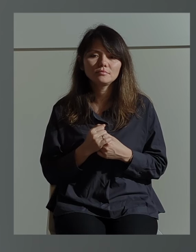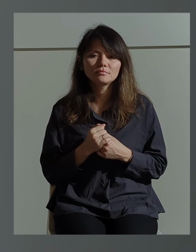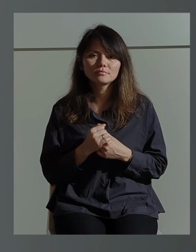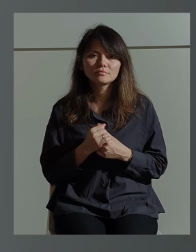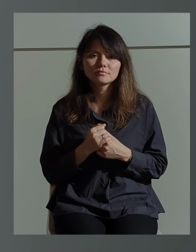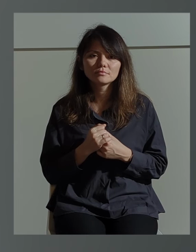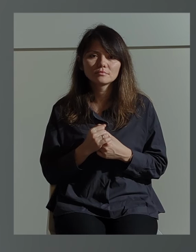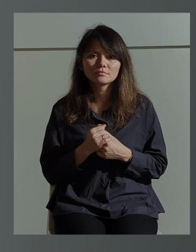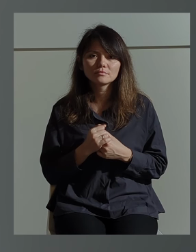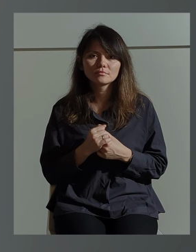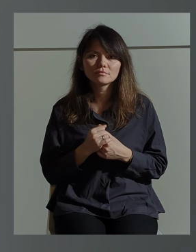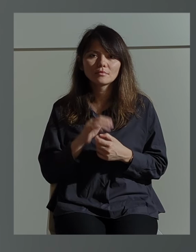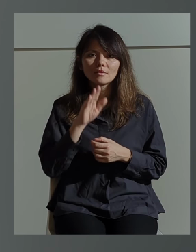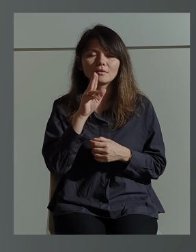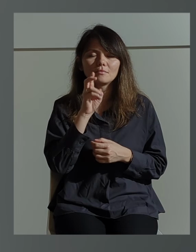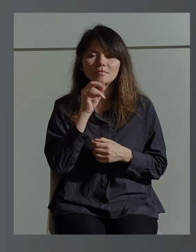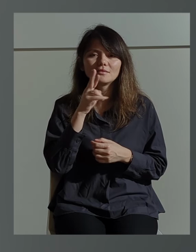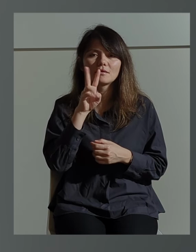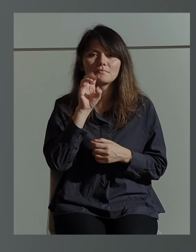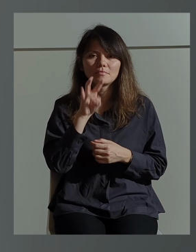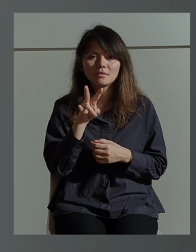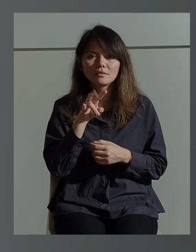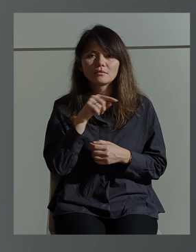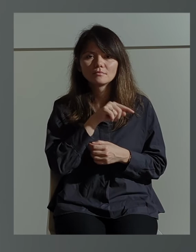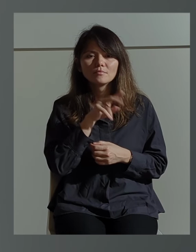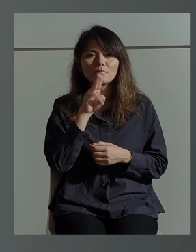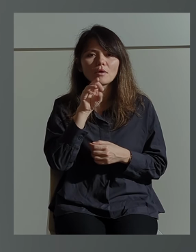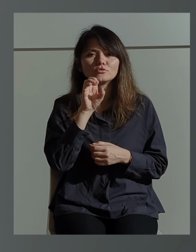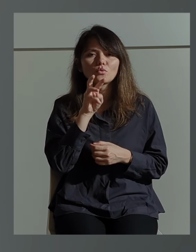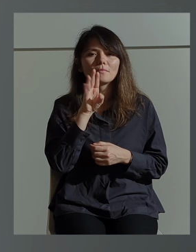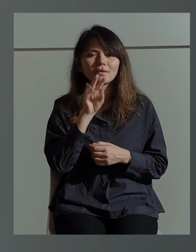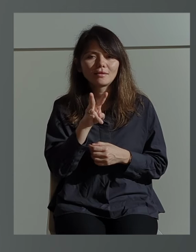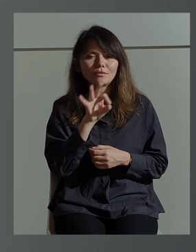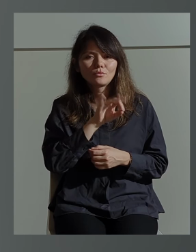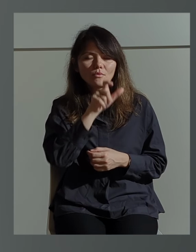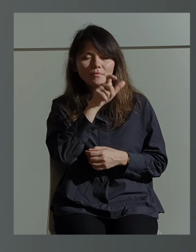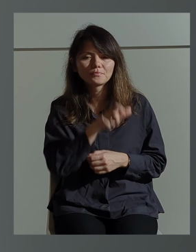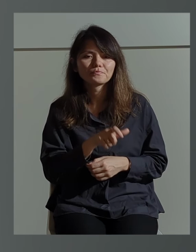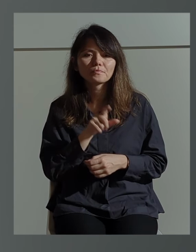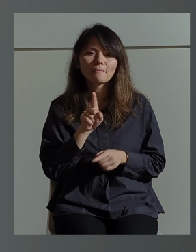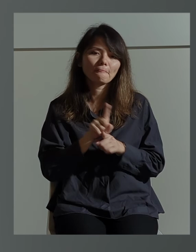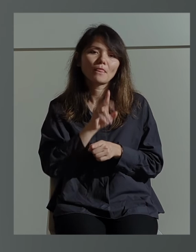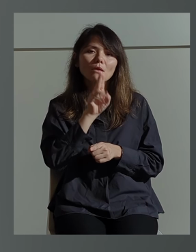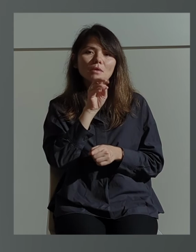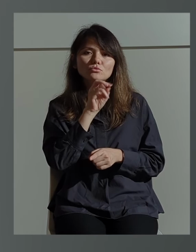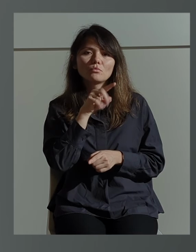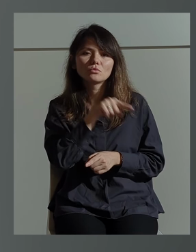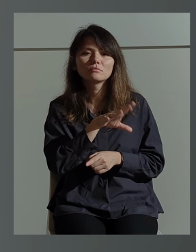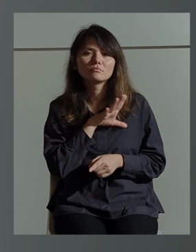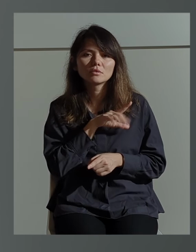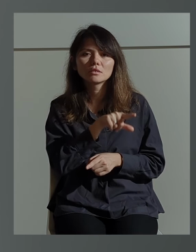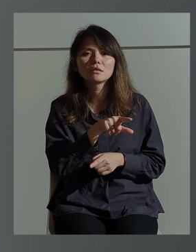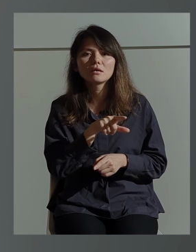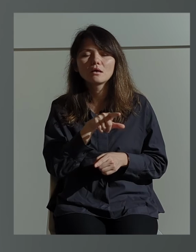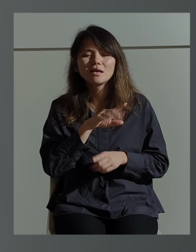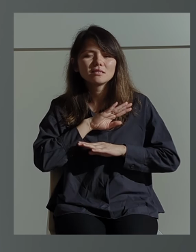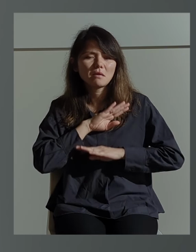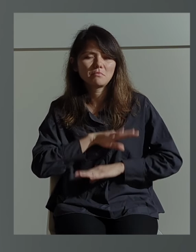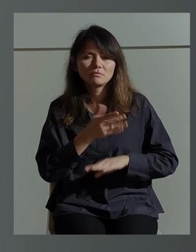приводит беньямин про Потёмкина что у потёмкин якобы страдал тяжёлыми приступами